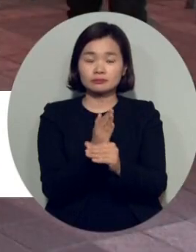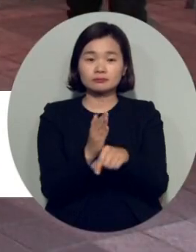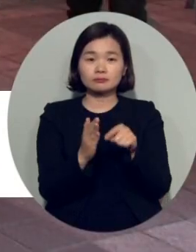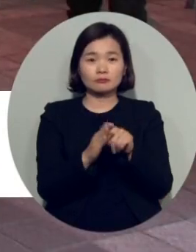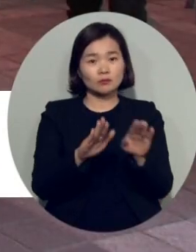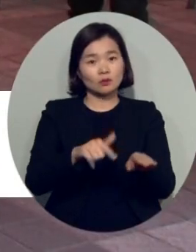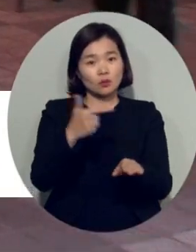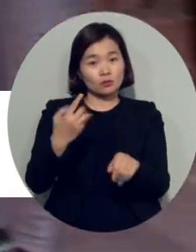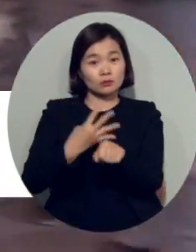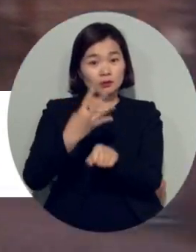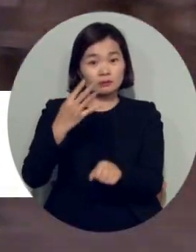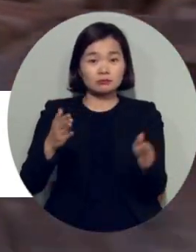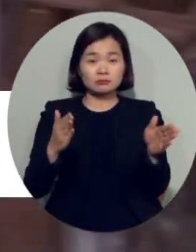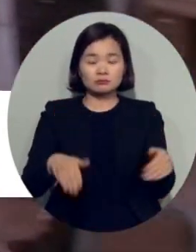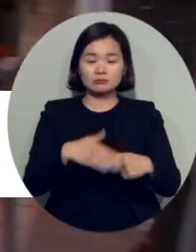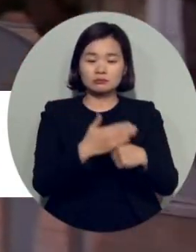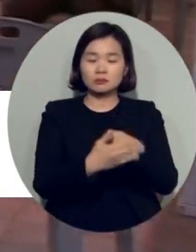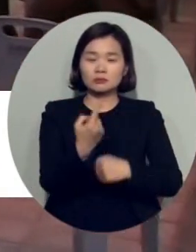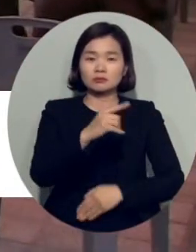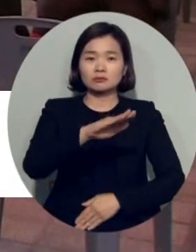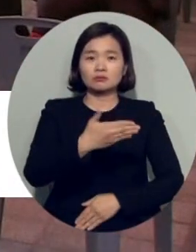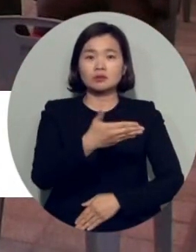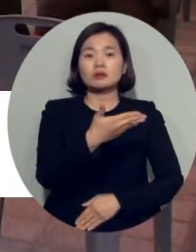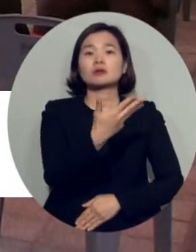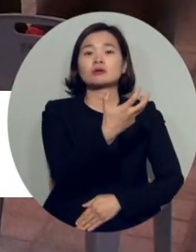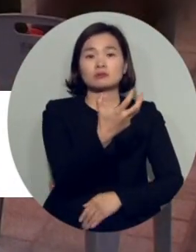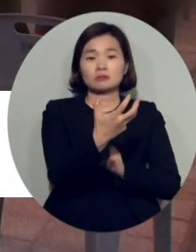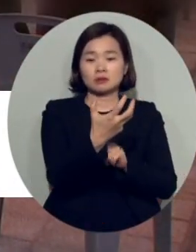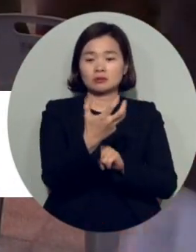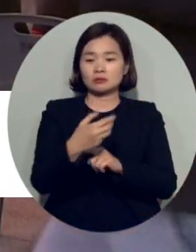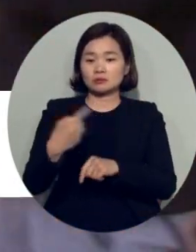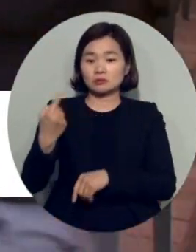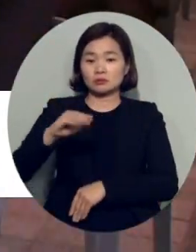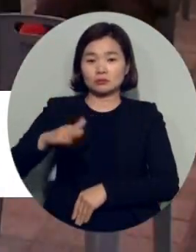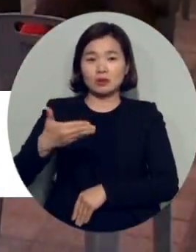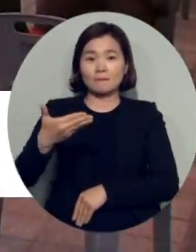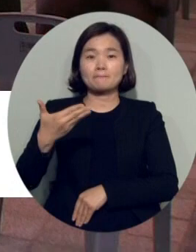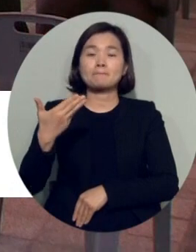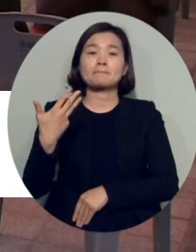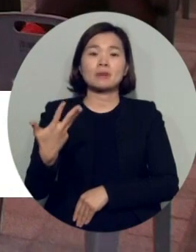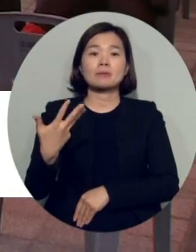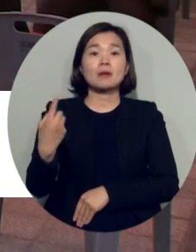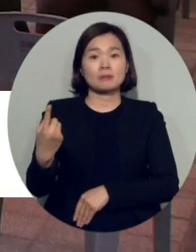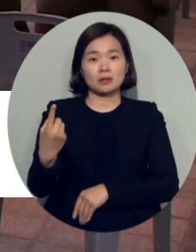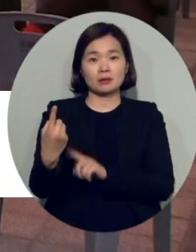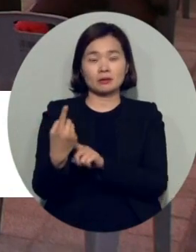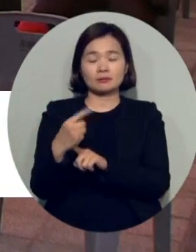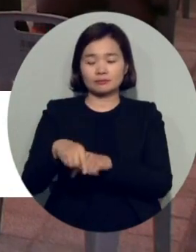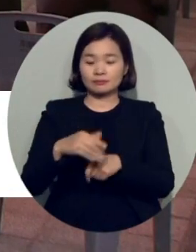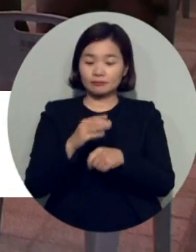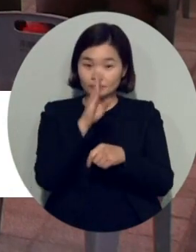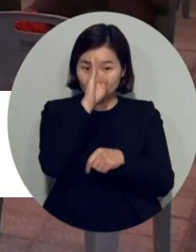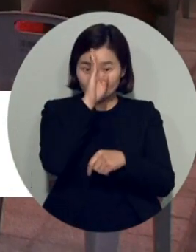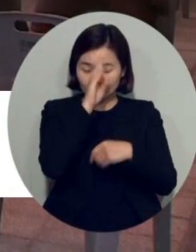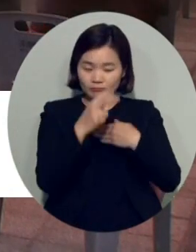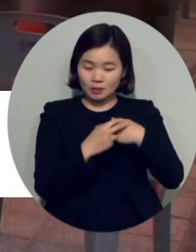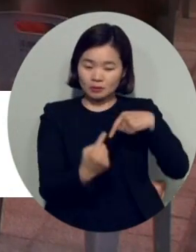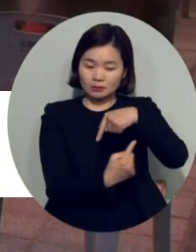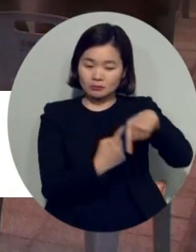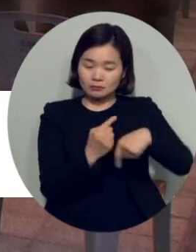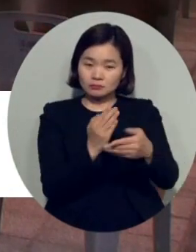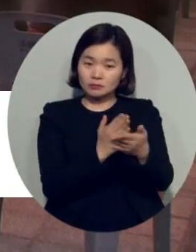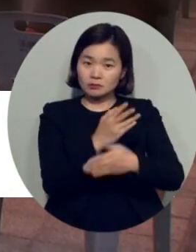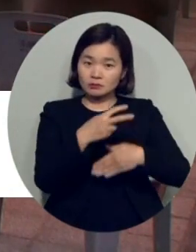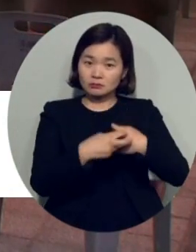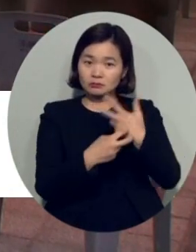이후 오후 4시까지는 대구 1,980명, 경북 1,801명이 나왔습니다. 병상 가동률은 전담병원